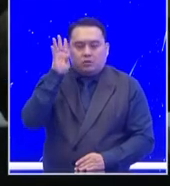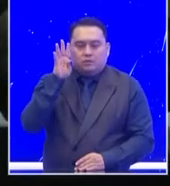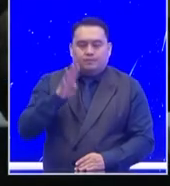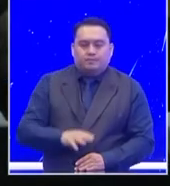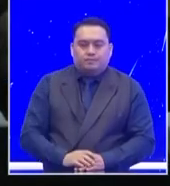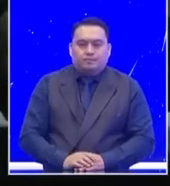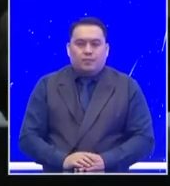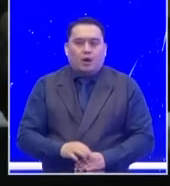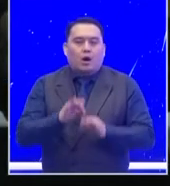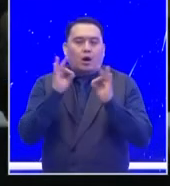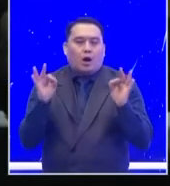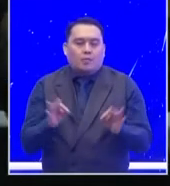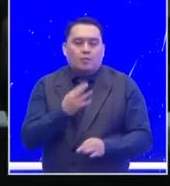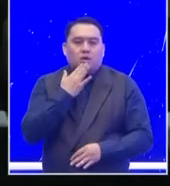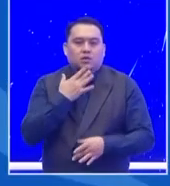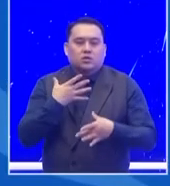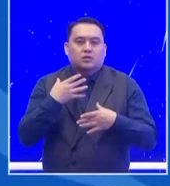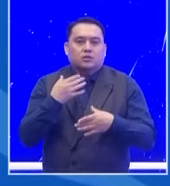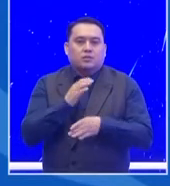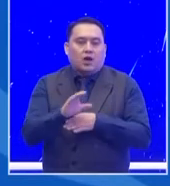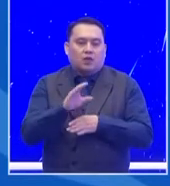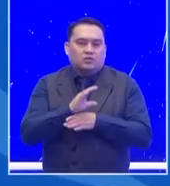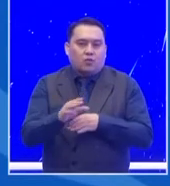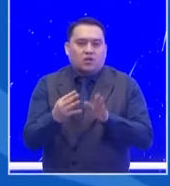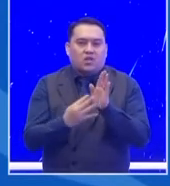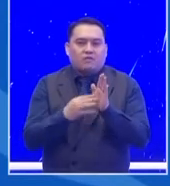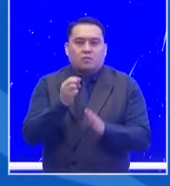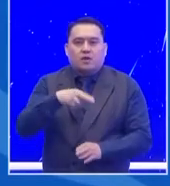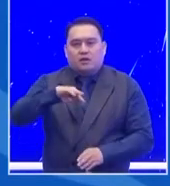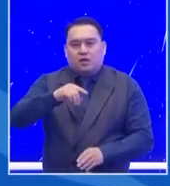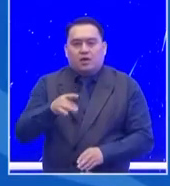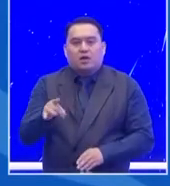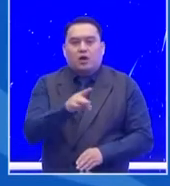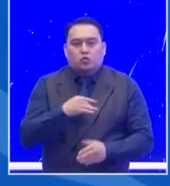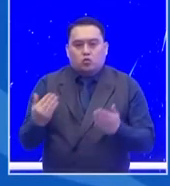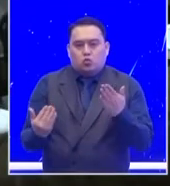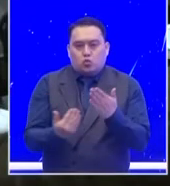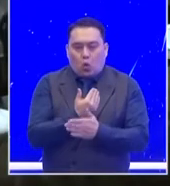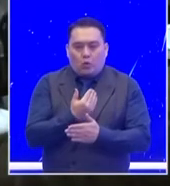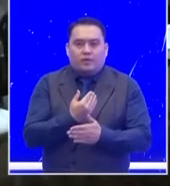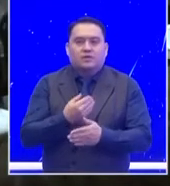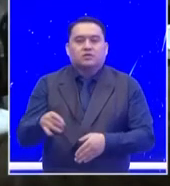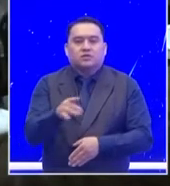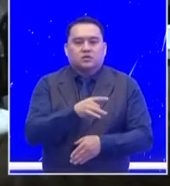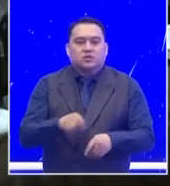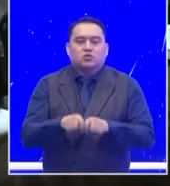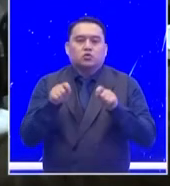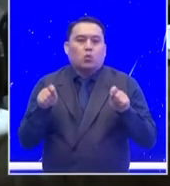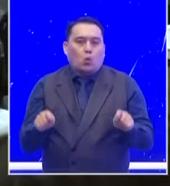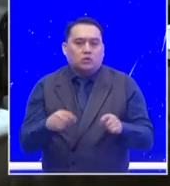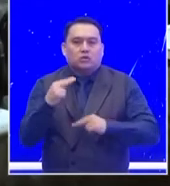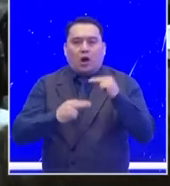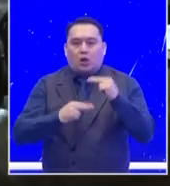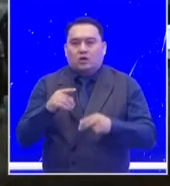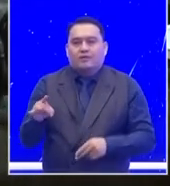промышленного производства за прошлый год превысил 9,5 миллиардов тенге. А поскольку район еще новая административно-территориальная единица, то и